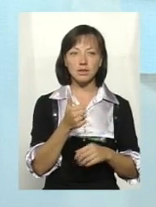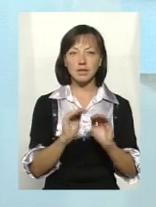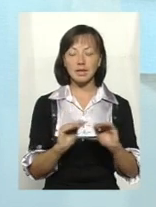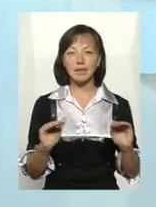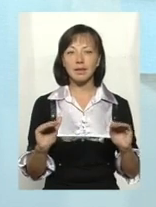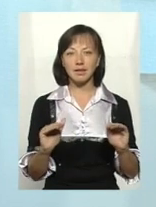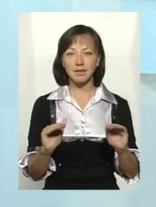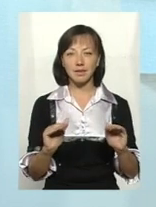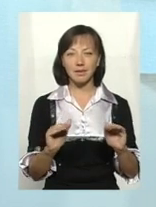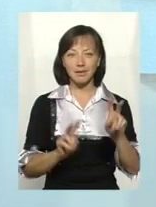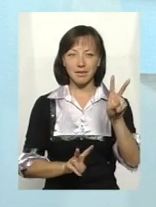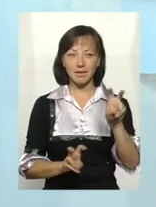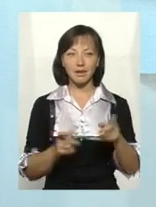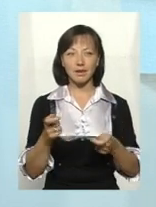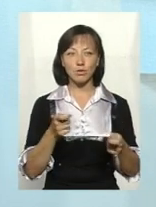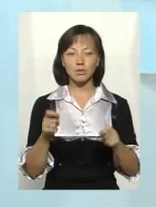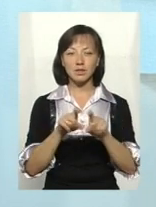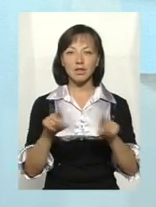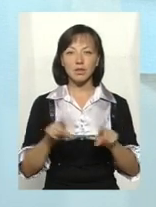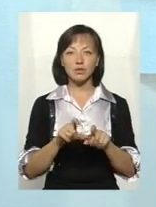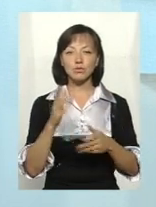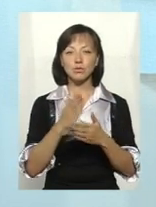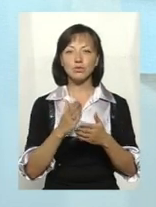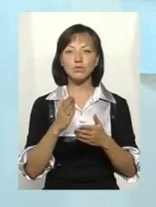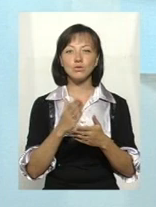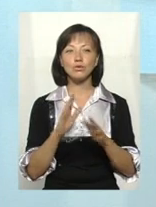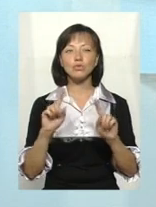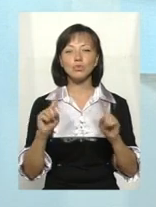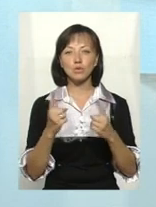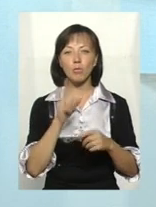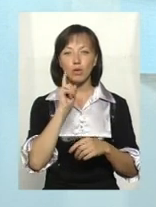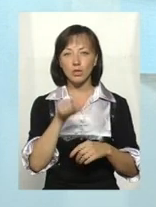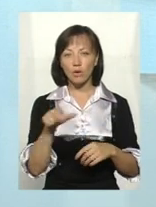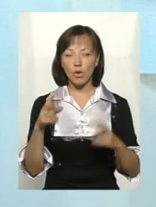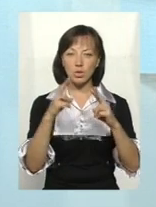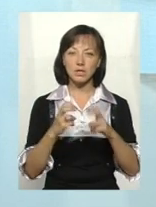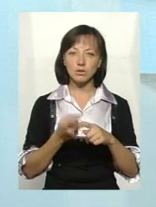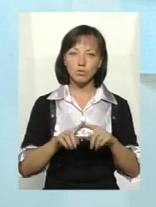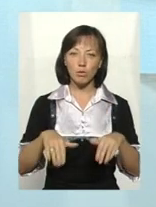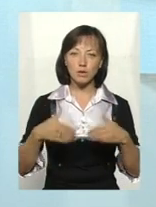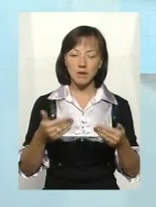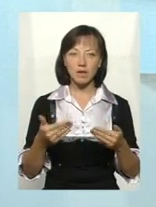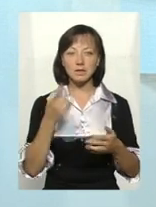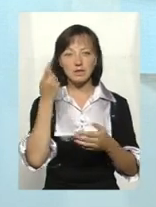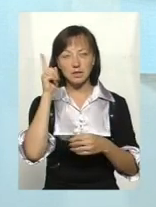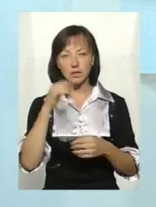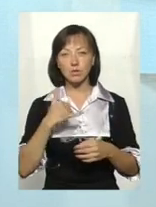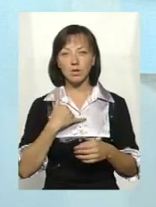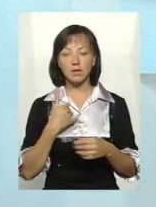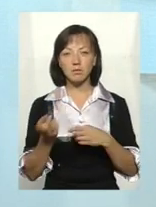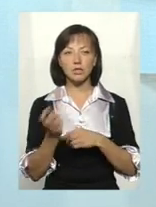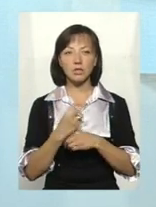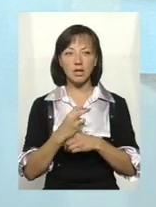бо керуючи закладом, зовсім молоді люди. Ану, розгляньте цю пропозицію. Ви знаєте, до нас аж